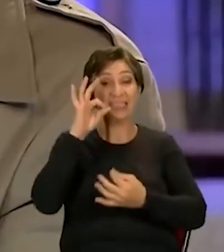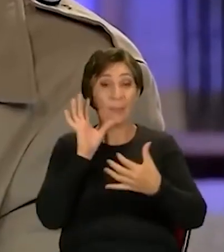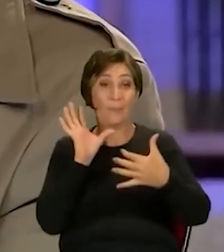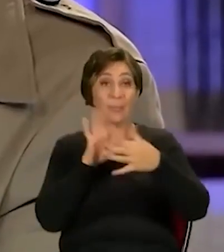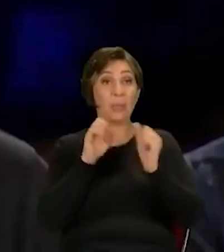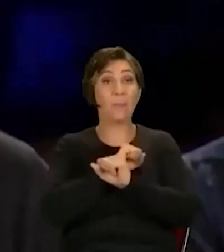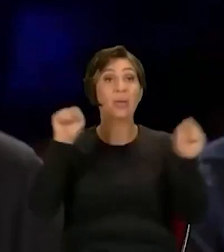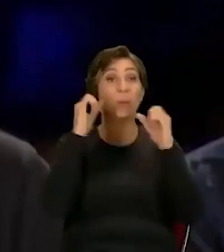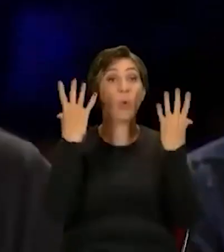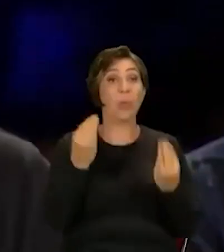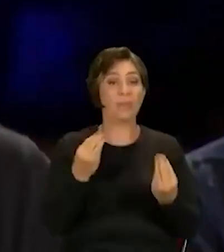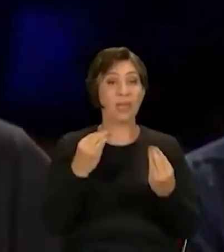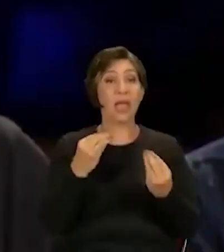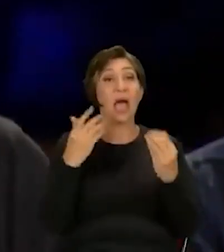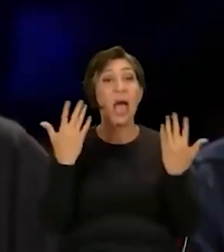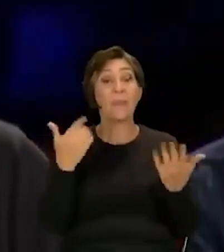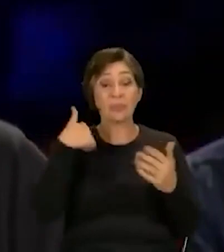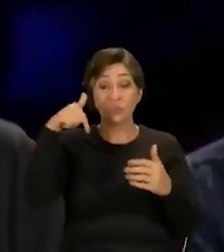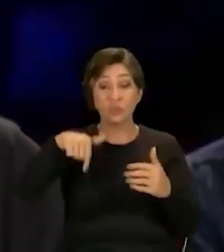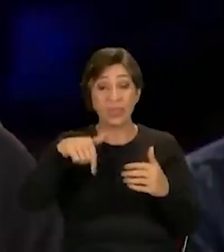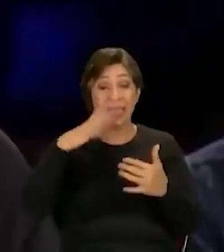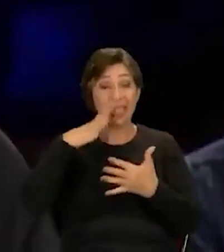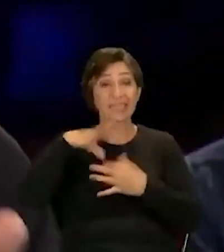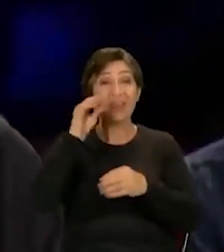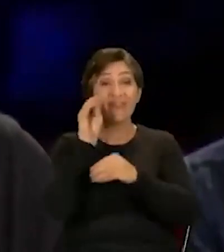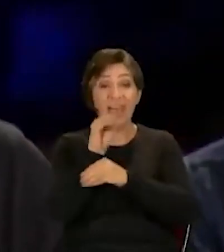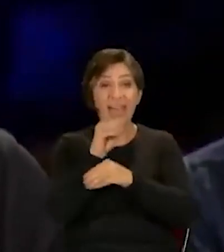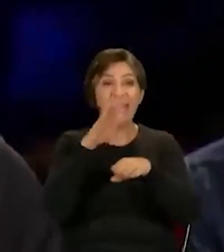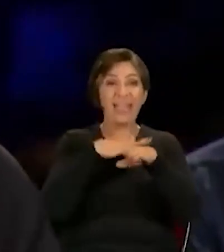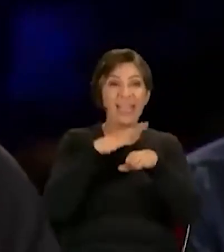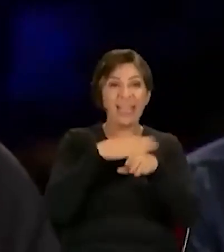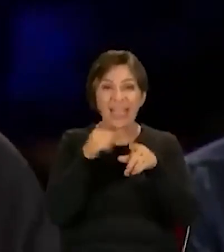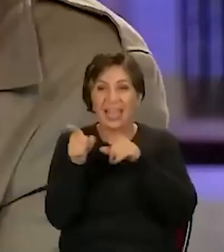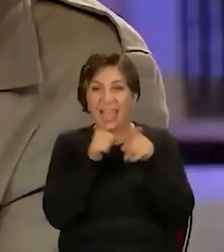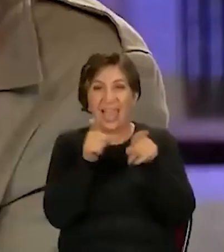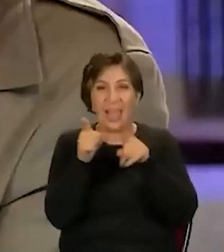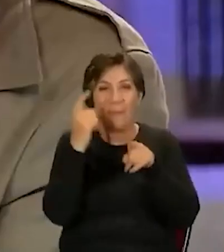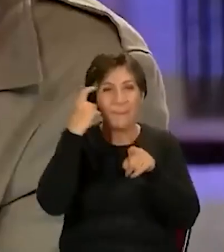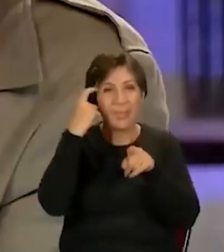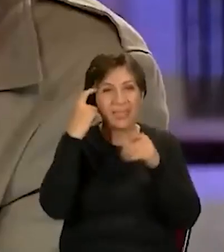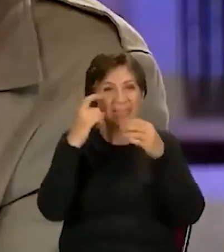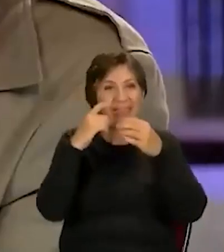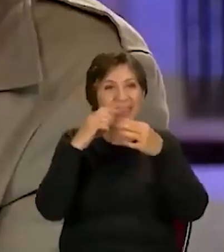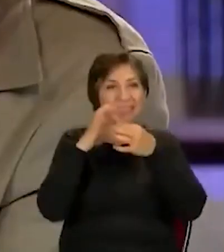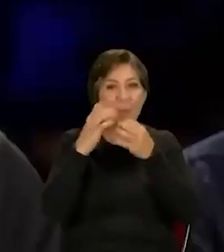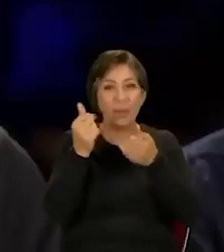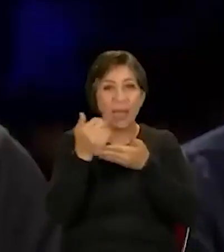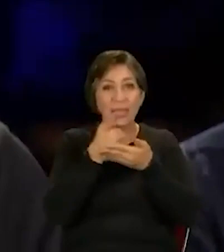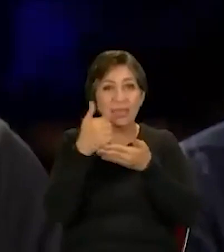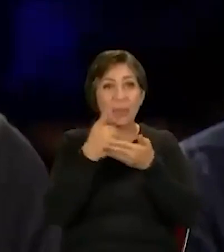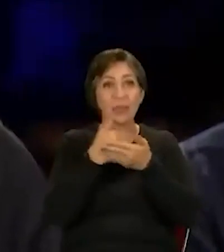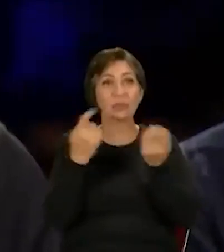potansiyelinde patlamaya sebep olabilir. Fakat biz şu anda insanın fareyle ve kediyle paylaştığı beyin devrelerinden para